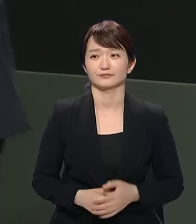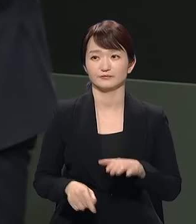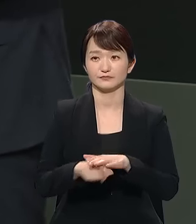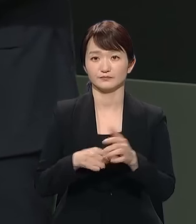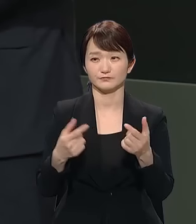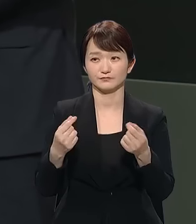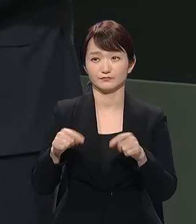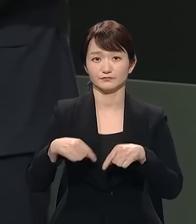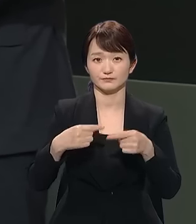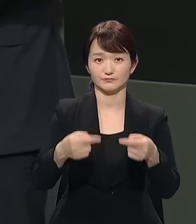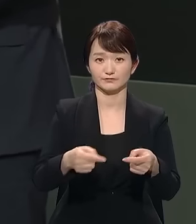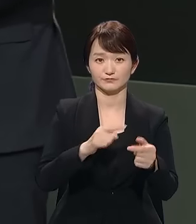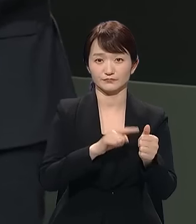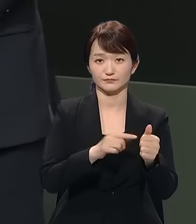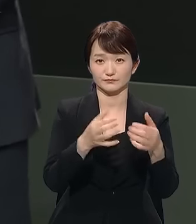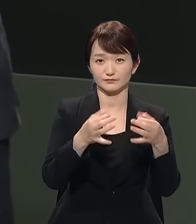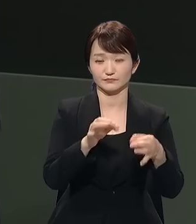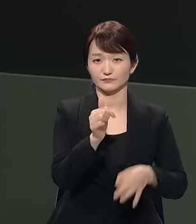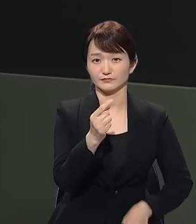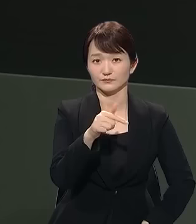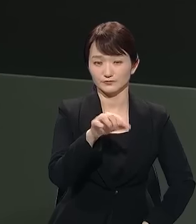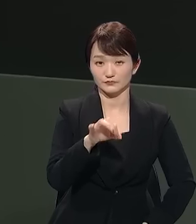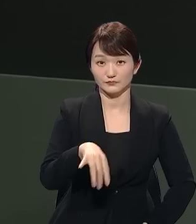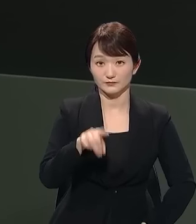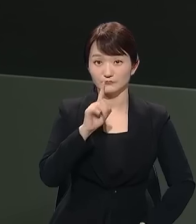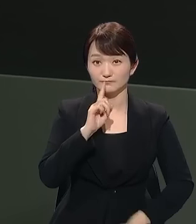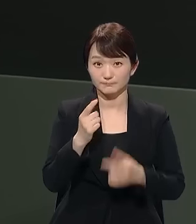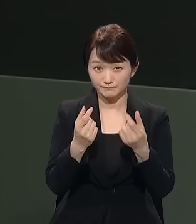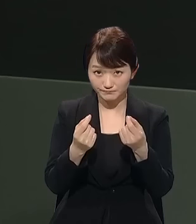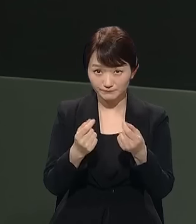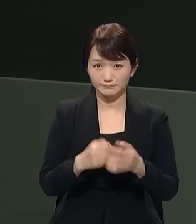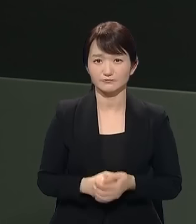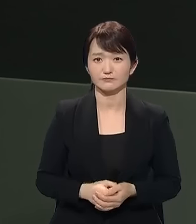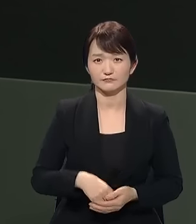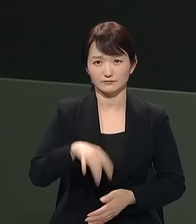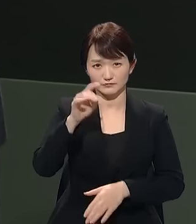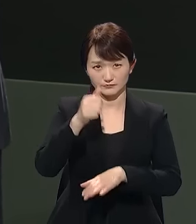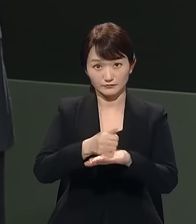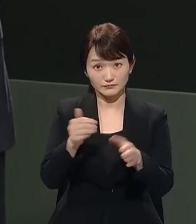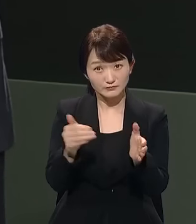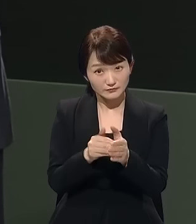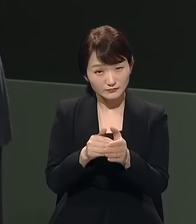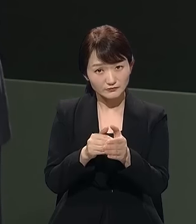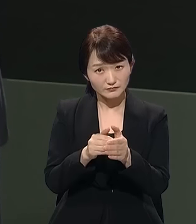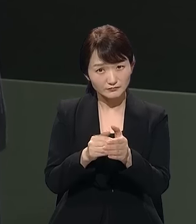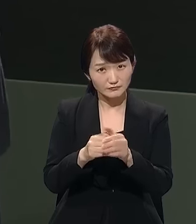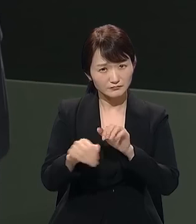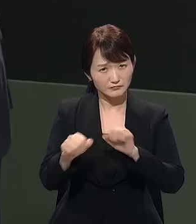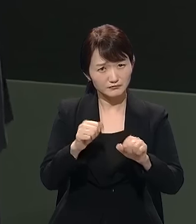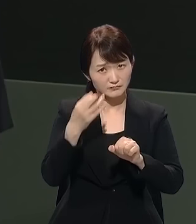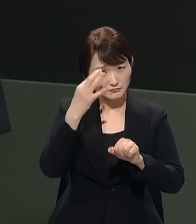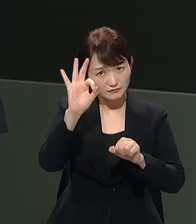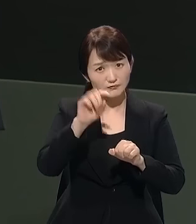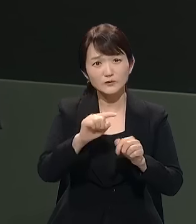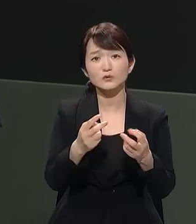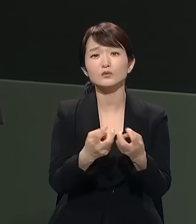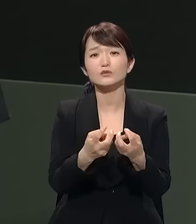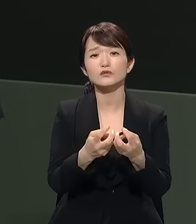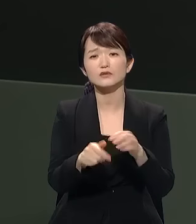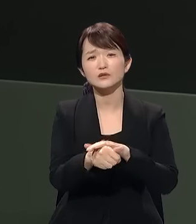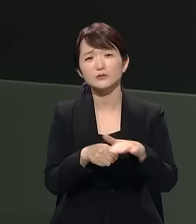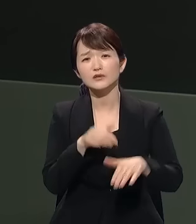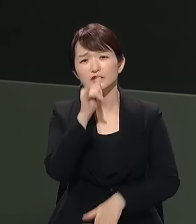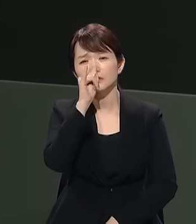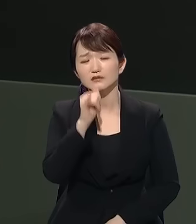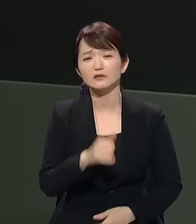도둑 출석 김호중입니다. 오프닝에서도 말씀드렸지만 초지일관 하나는 인정합니다. 어쩜 이렇게 계속 비겁할